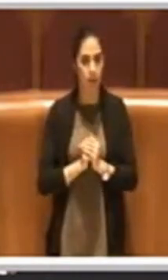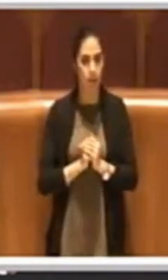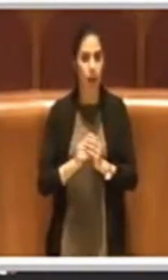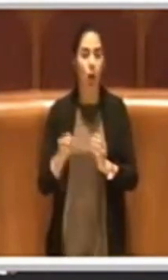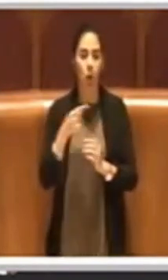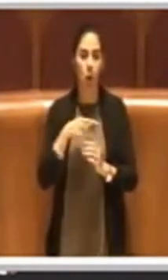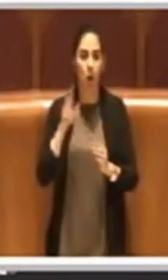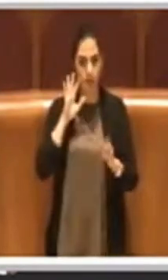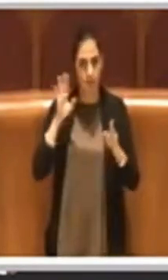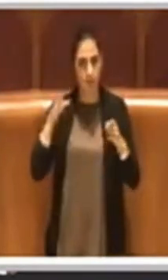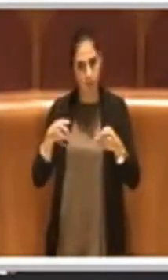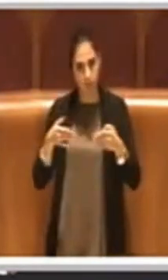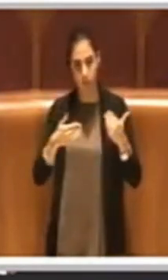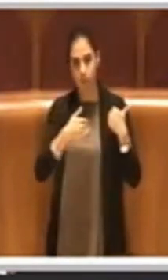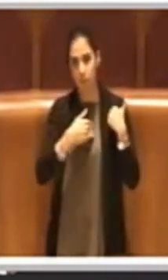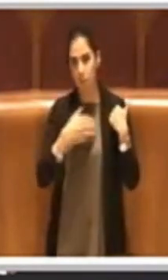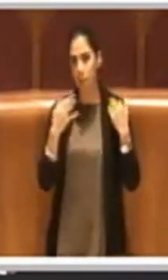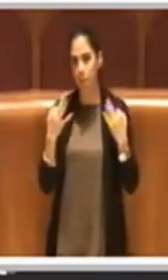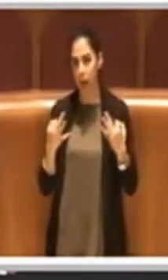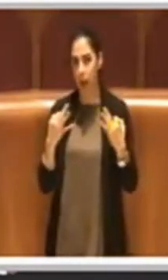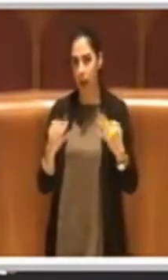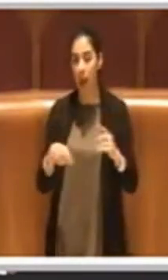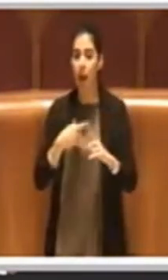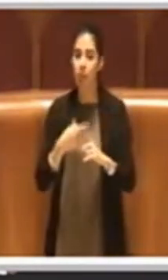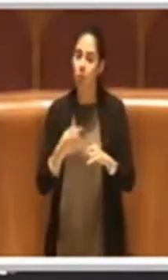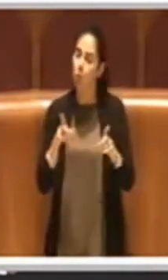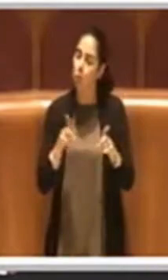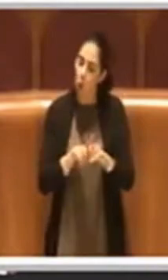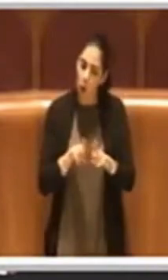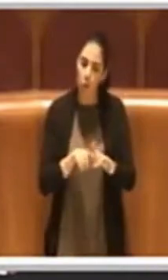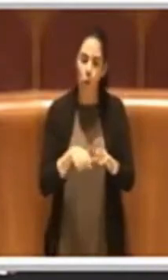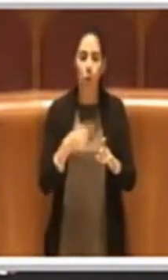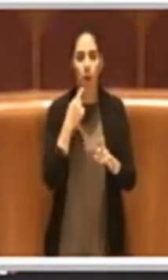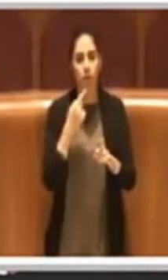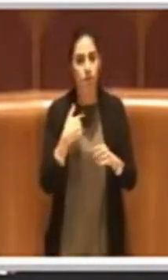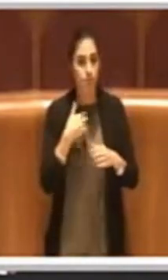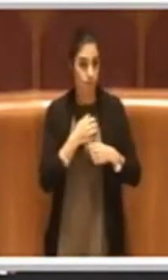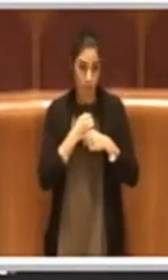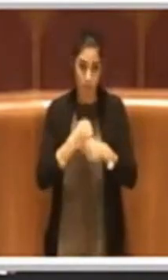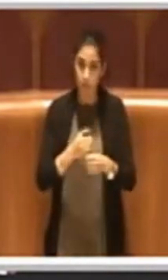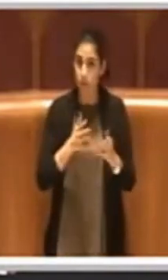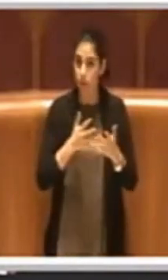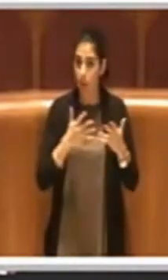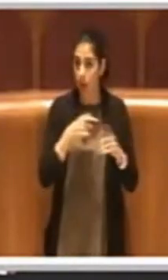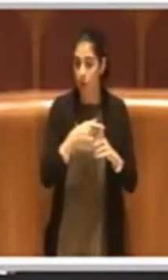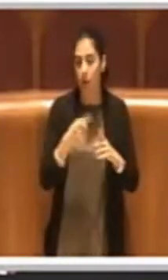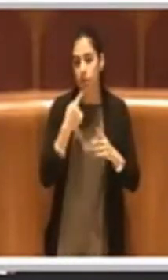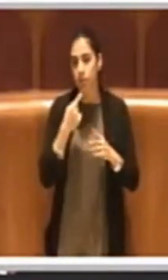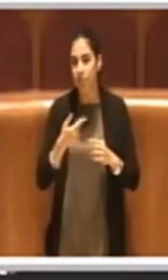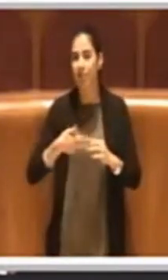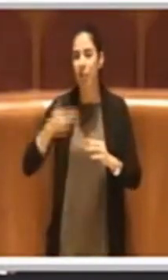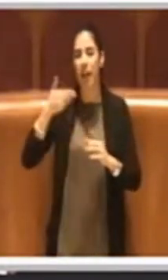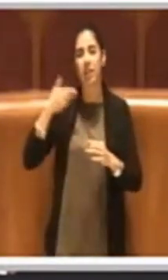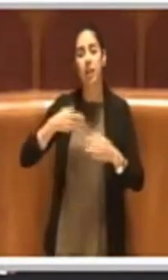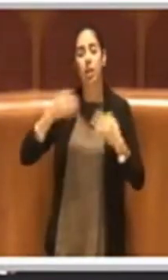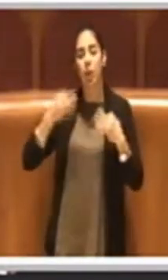comunque ne difende comunque nome della maggioranza le decisioni che sono state prese grazie